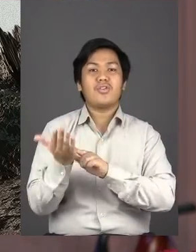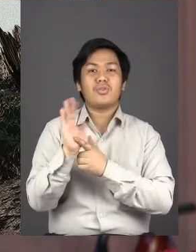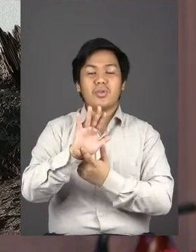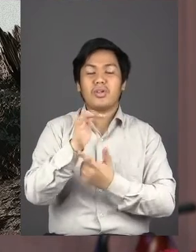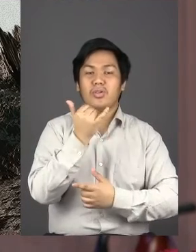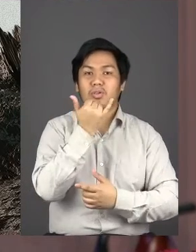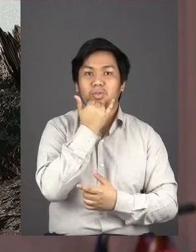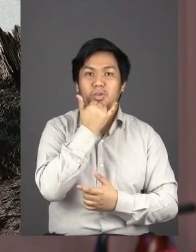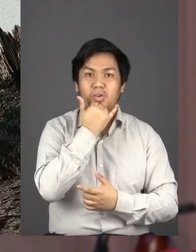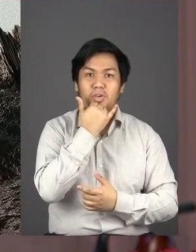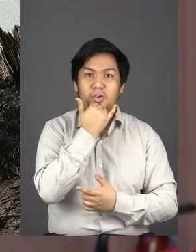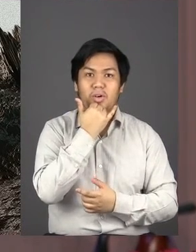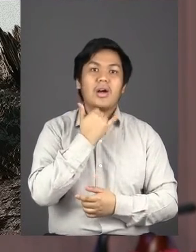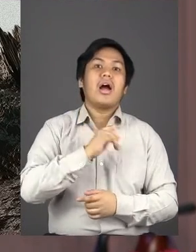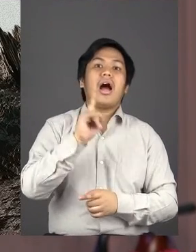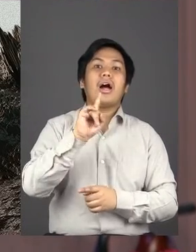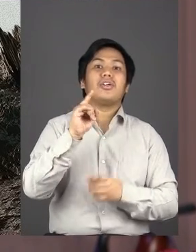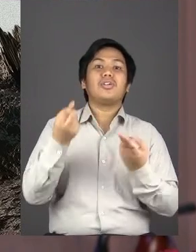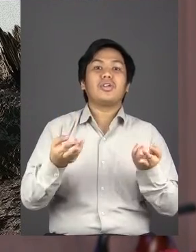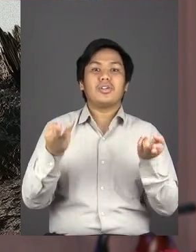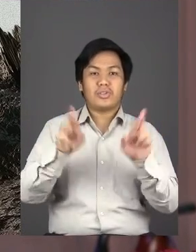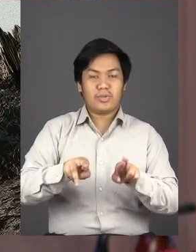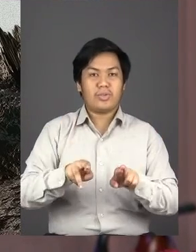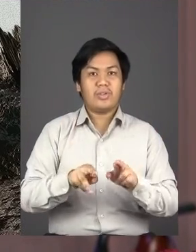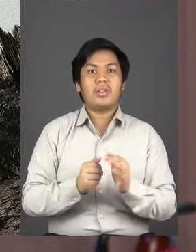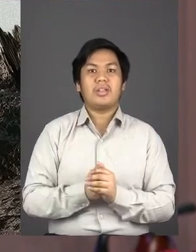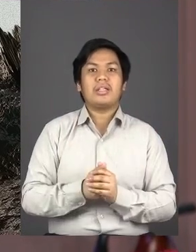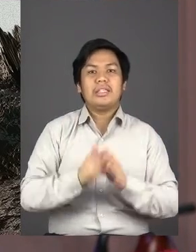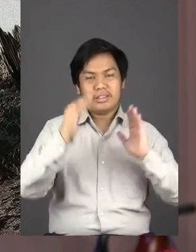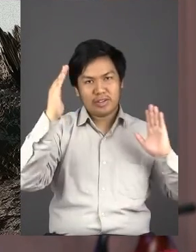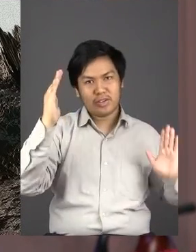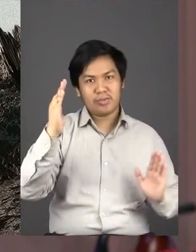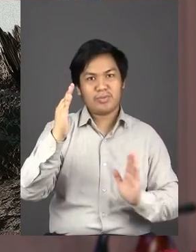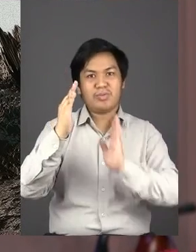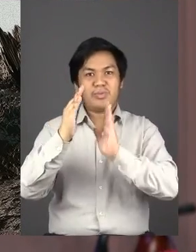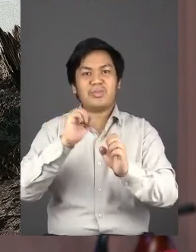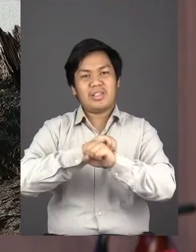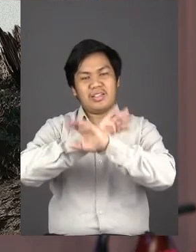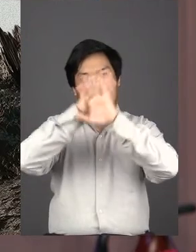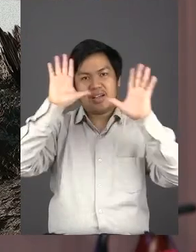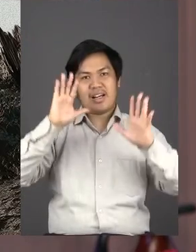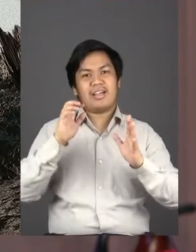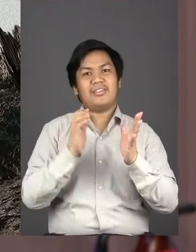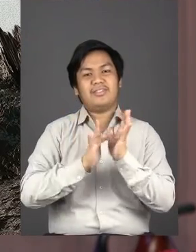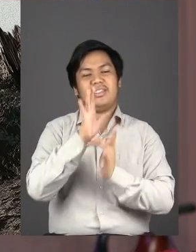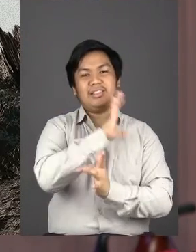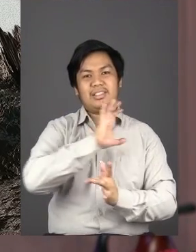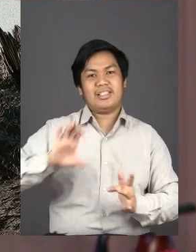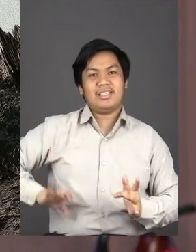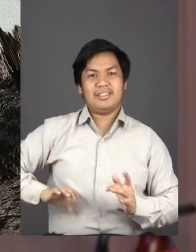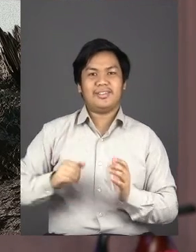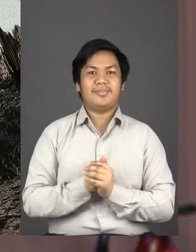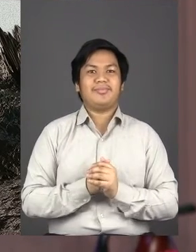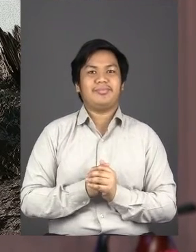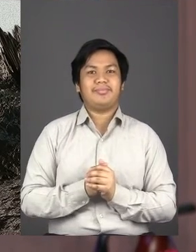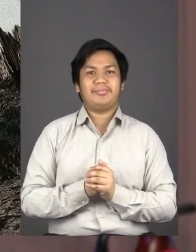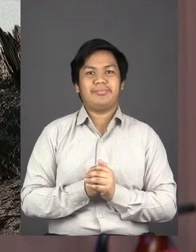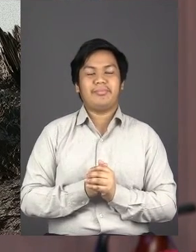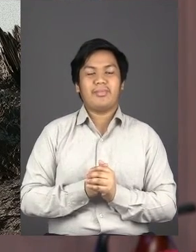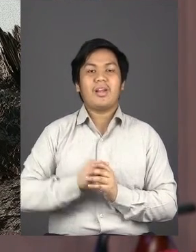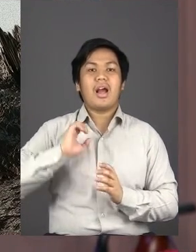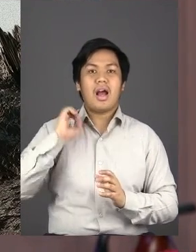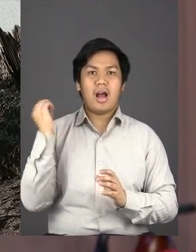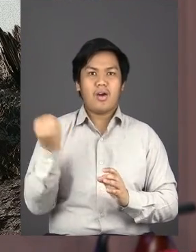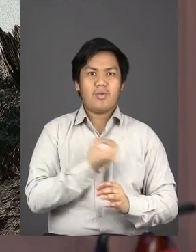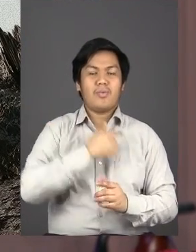kadiliman. So datapat, ang resulta dapat doon, lumapit sila sa liwanag ni Kristo Jesus. Yun po ang ating